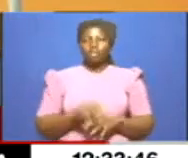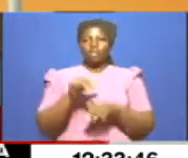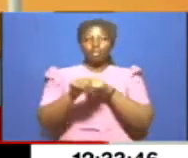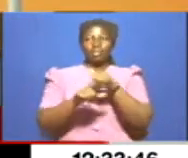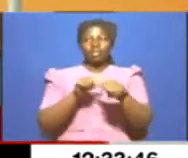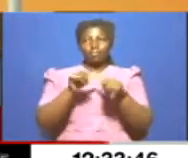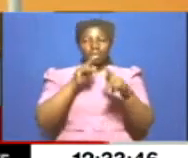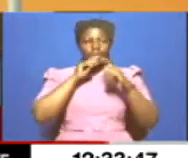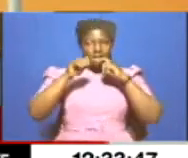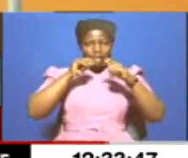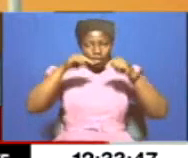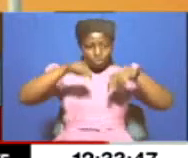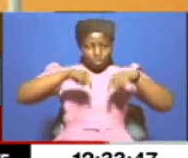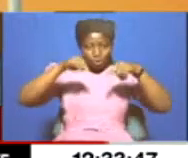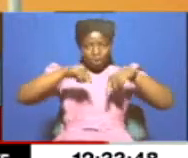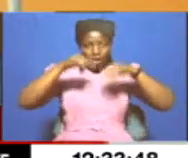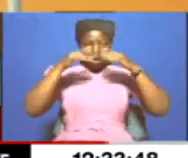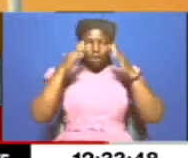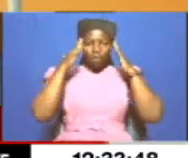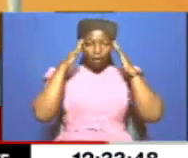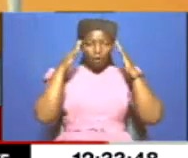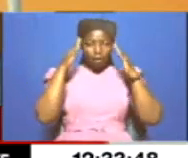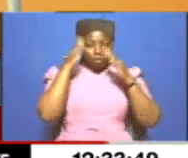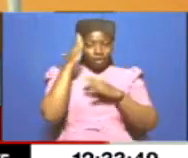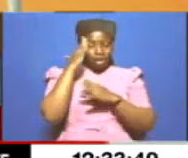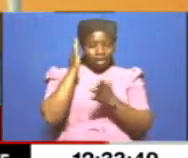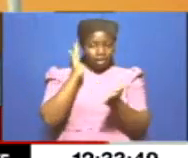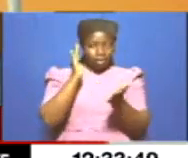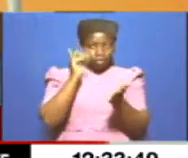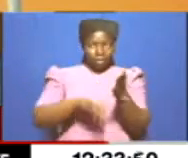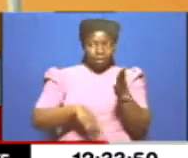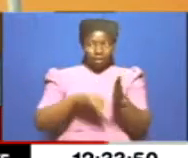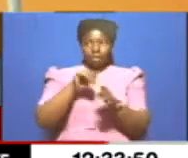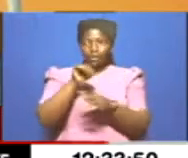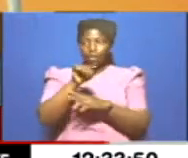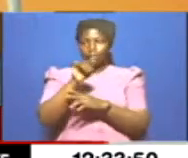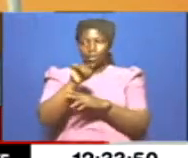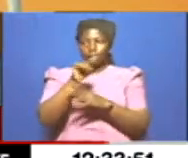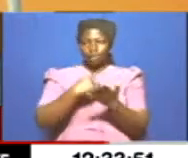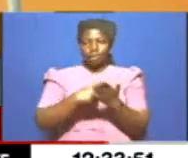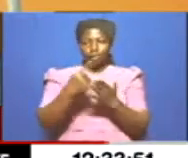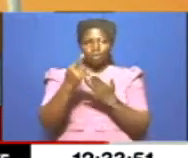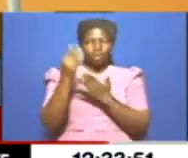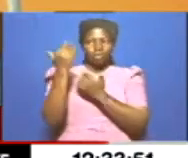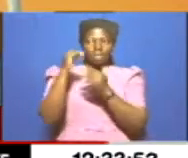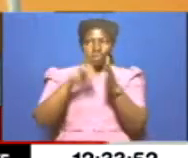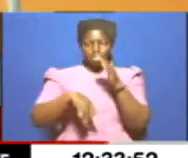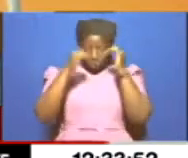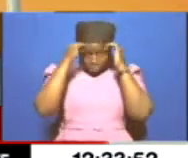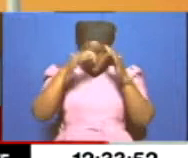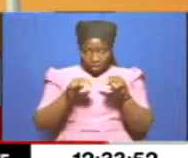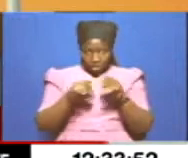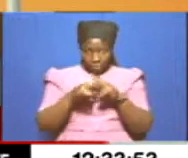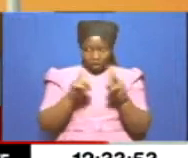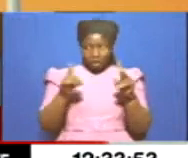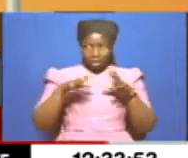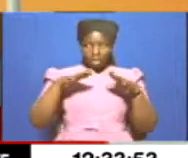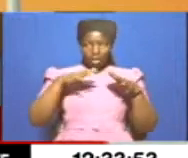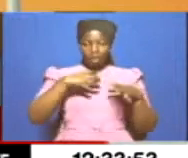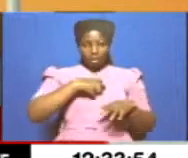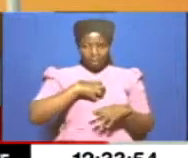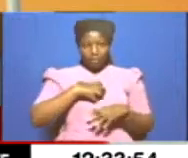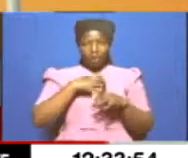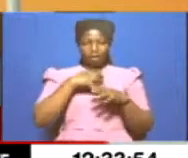hii mtazamaji, kizingatio ya kwamba wiki hii tunatarajia wanafunzi waanze likizo ambayo itakuwa ya takriban wiki 7.